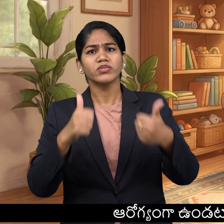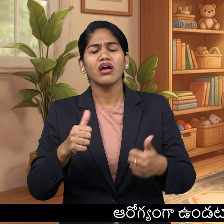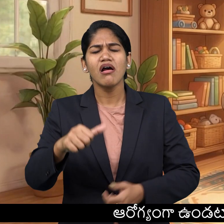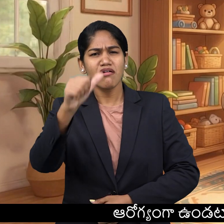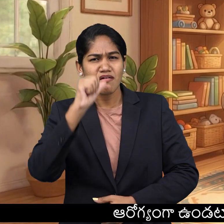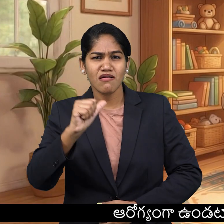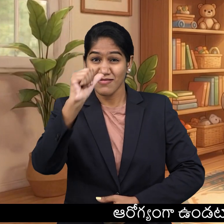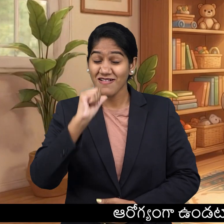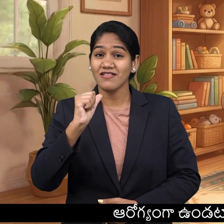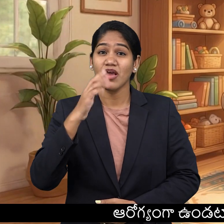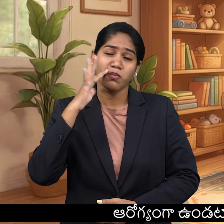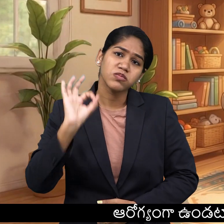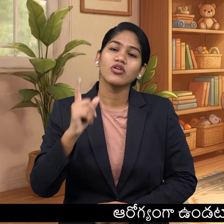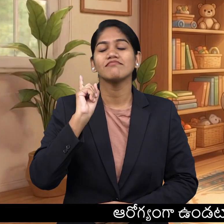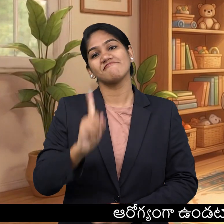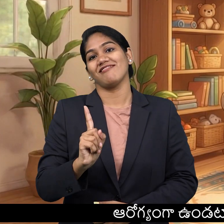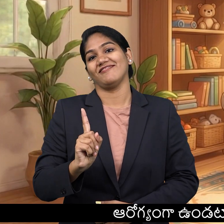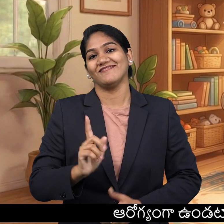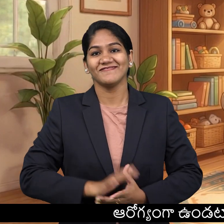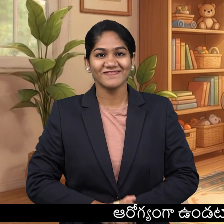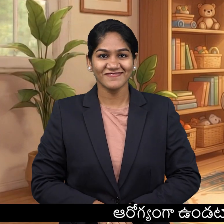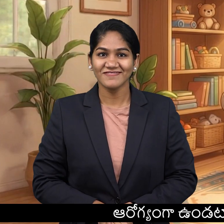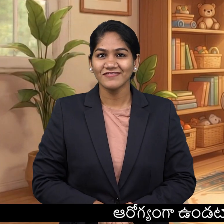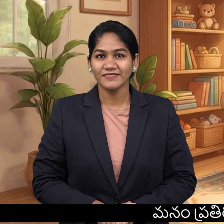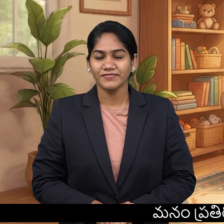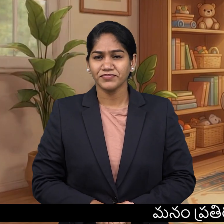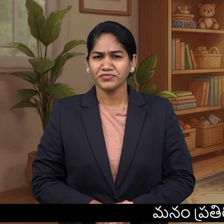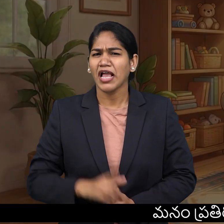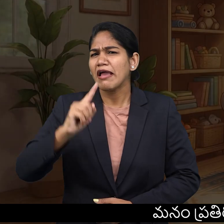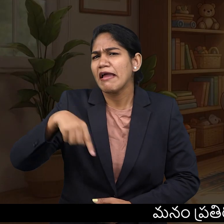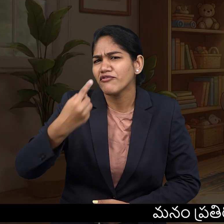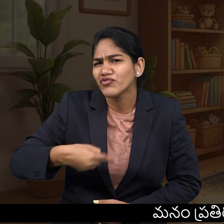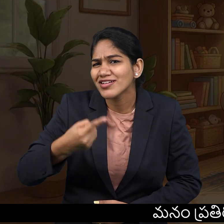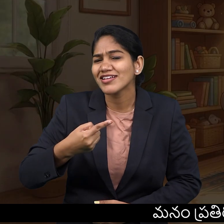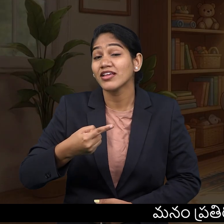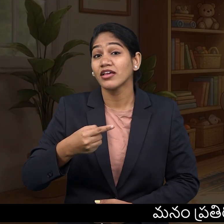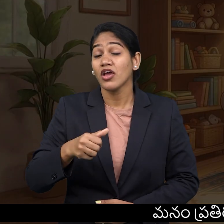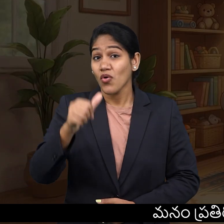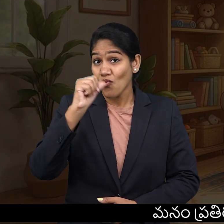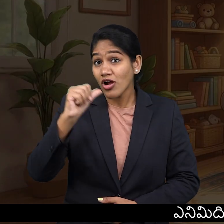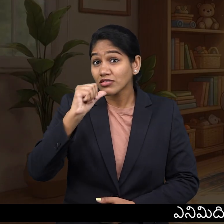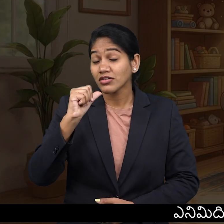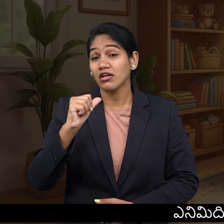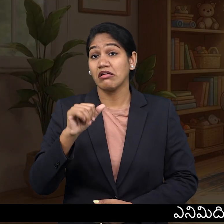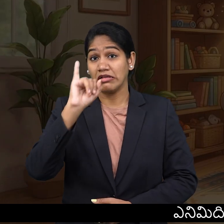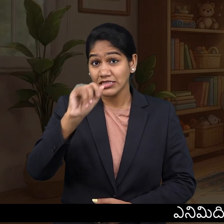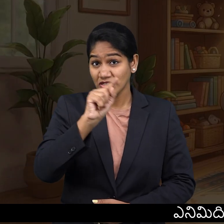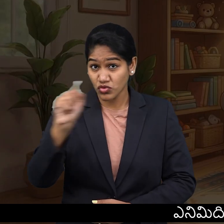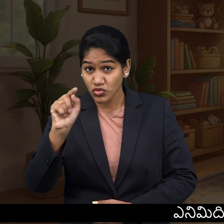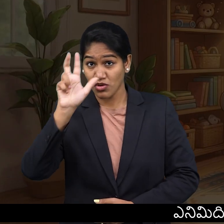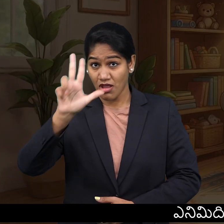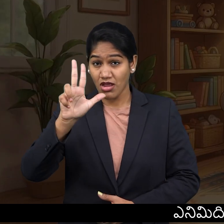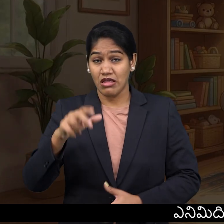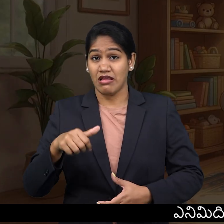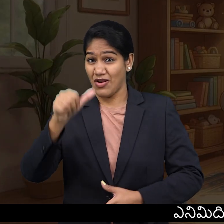ఆరోగ్యంగా ఉండడానికి నీరు కూడా చాలా ముఖ్యం. మనం ప్రతిరోజు కనీసం 6 నుండి 8 గ్లాసుల